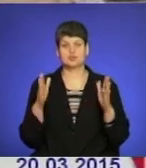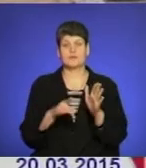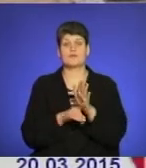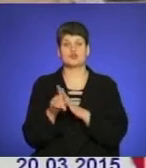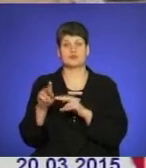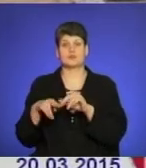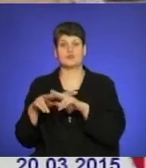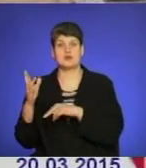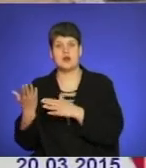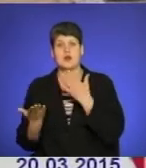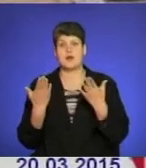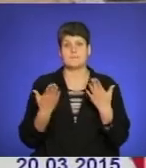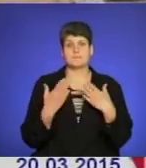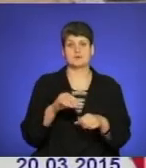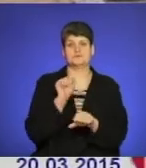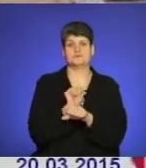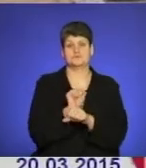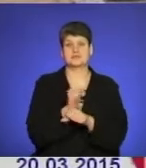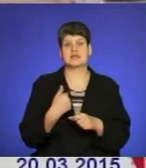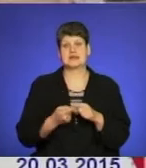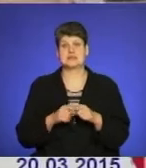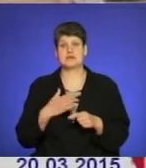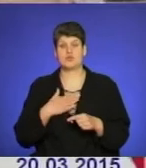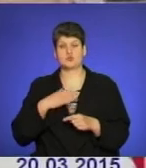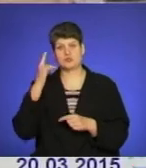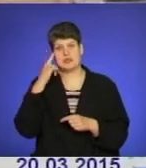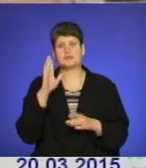починати забудову, або її припиняти. Це моя позиція,